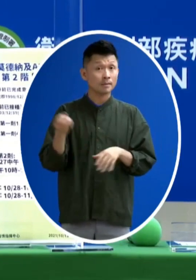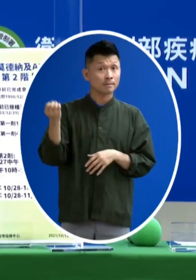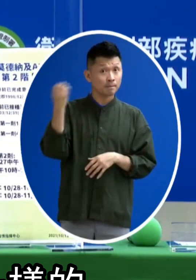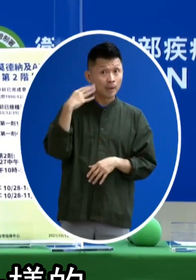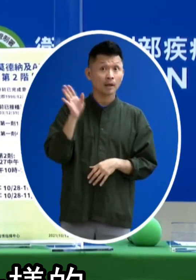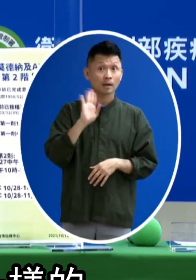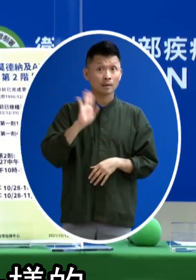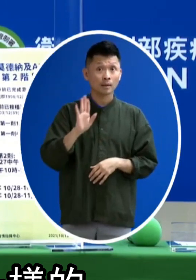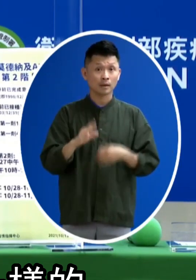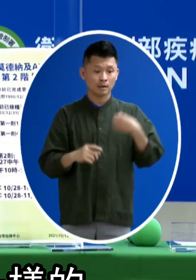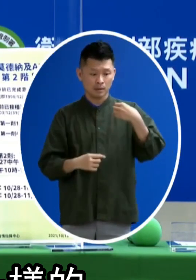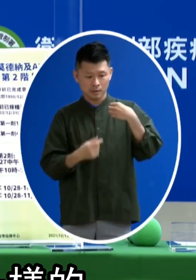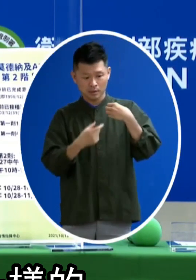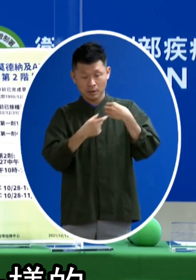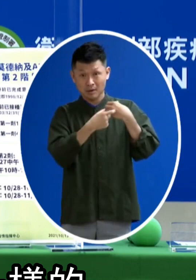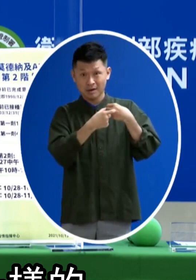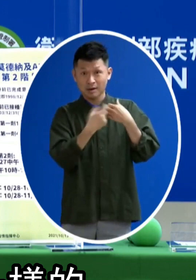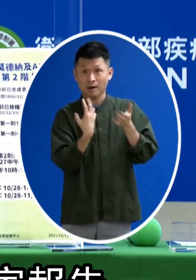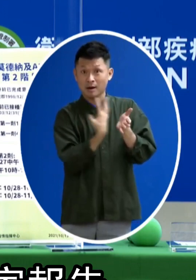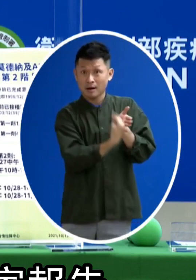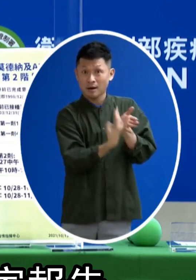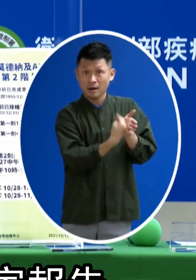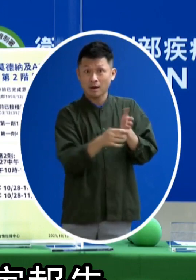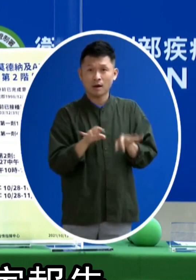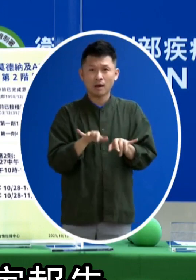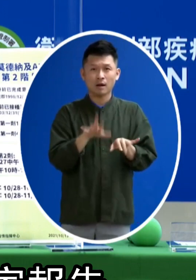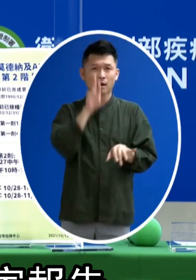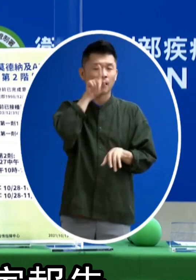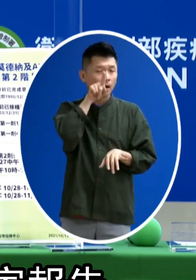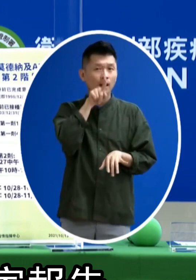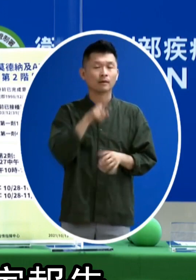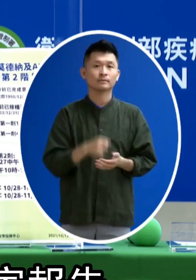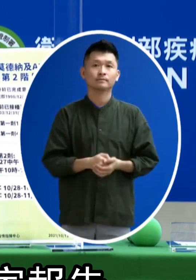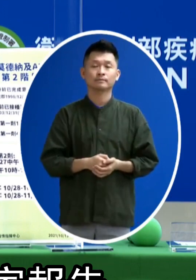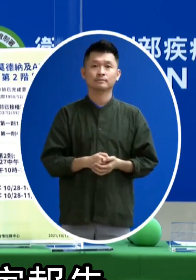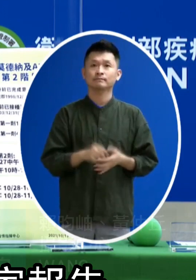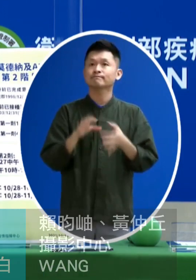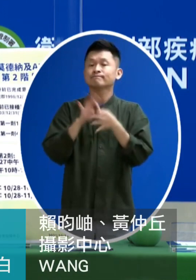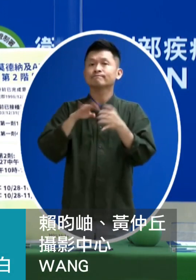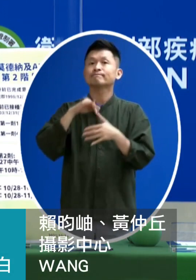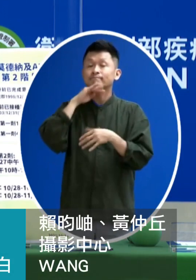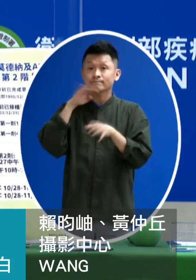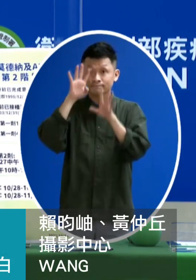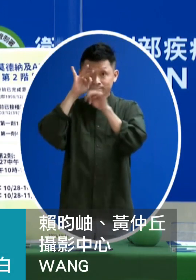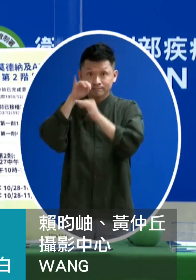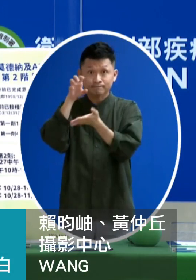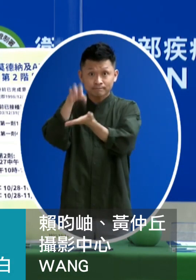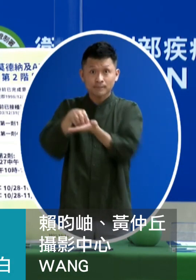啊、哦，所以这两件事情是不一样，但有进一步的调查跟大家报告。